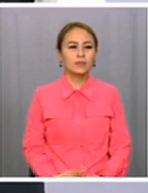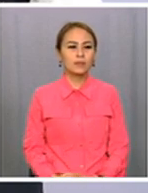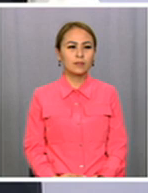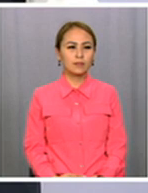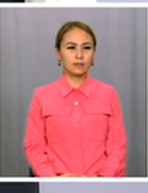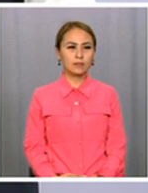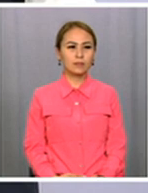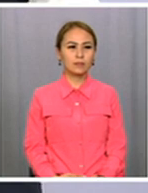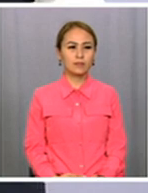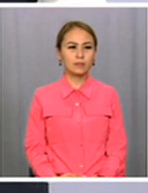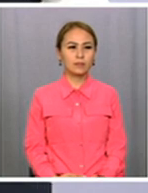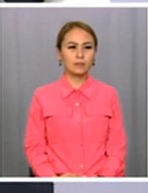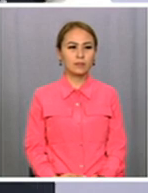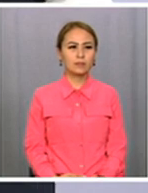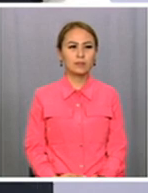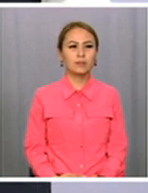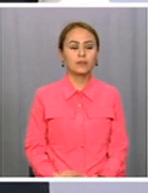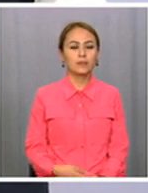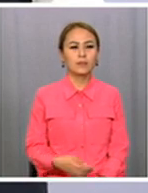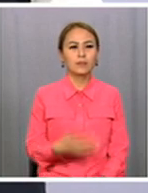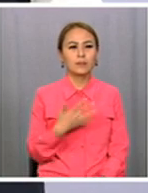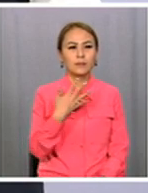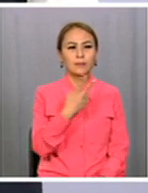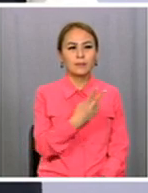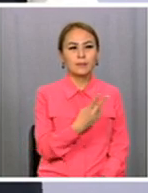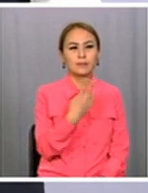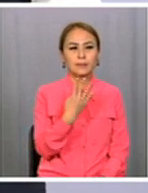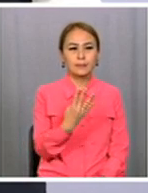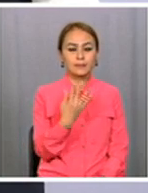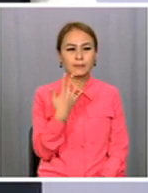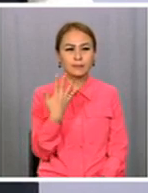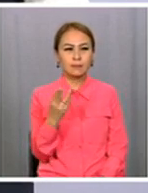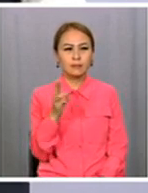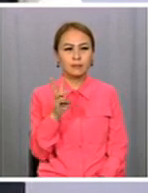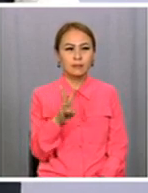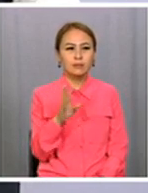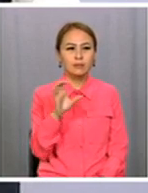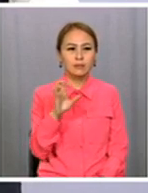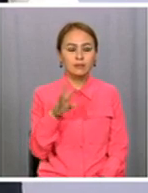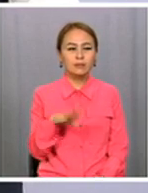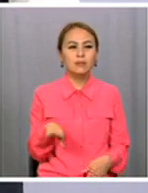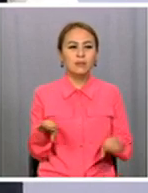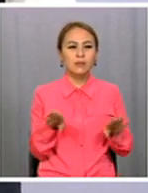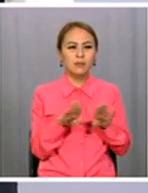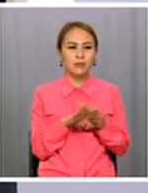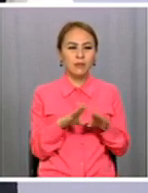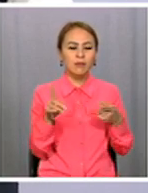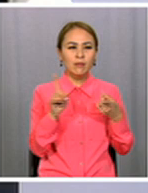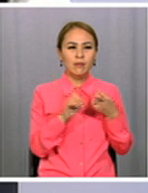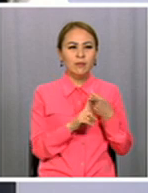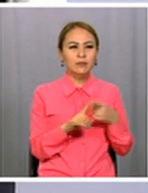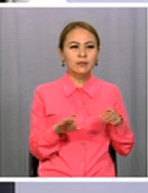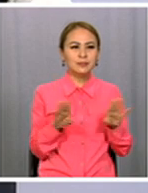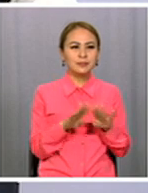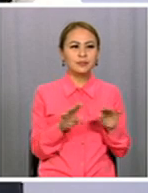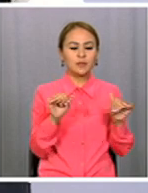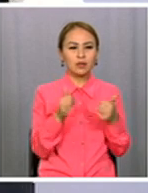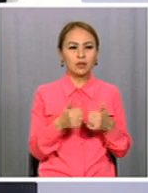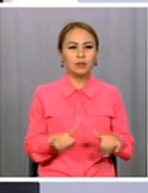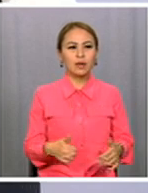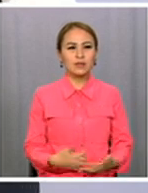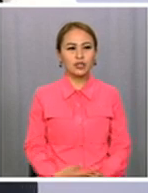2, 4 және 5 сантиметр. Оның периметрінің қабырғасынан тәуелділігін формуламен